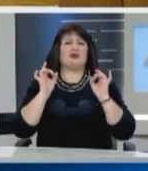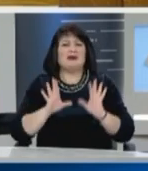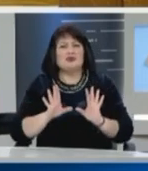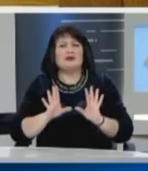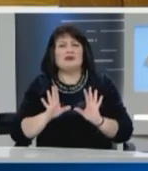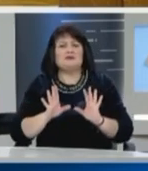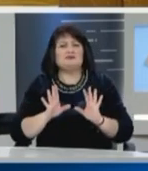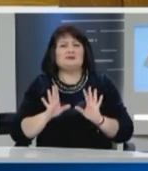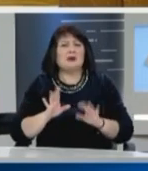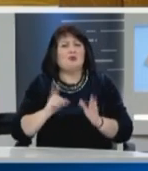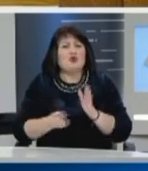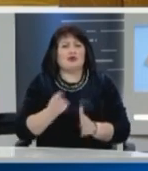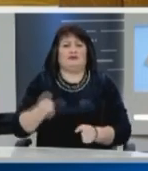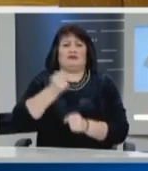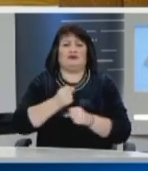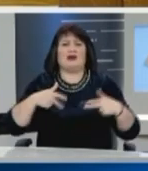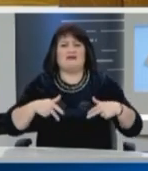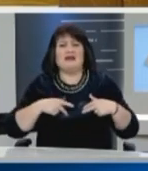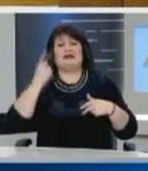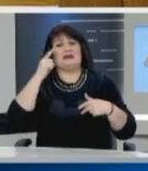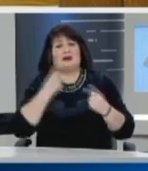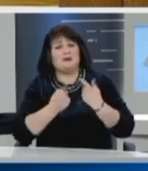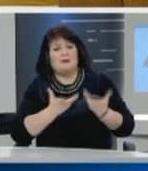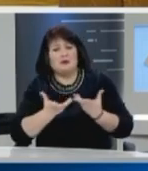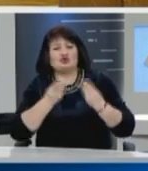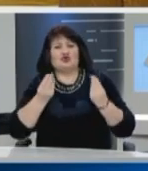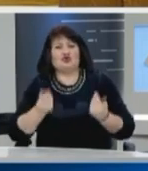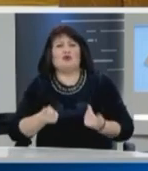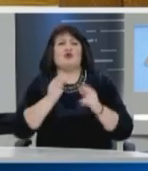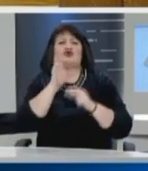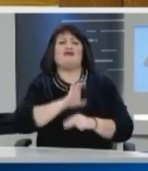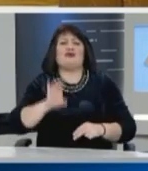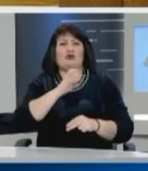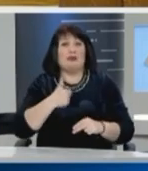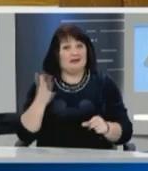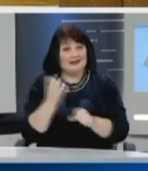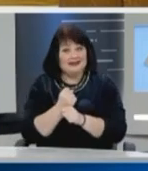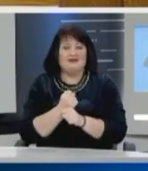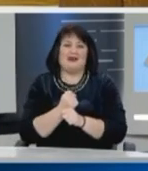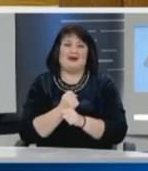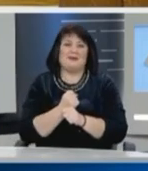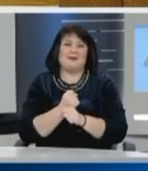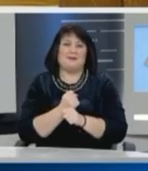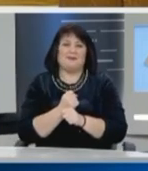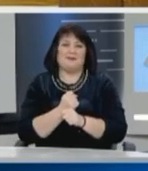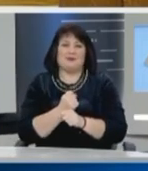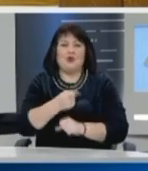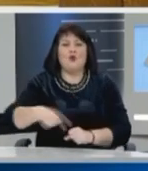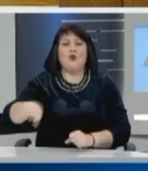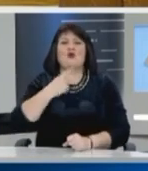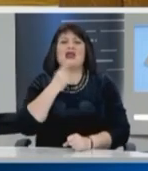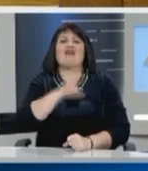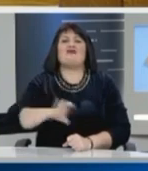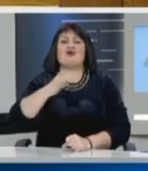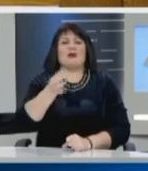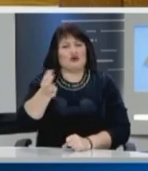θεσμούς, που δεν γνωρίζαμε πώς να διαπραγματευτούμε, αλλά καταφέραμε, και αυτό είναι διαπίστωση κοινή σε